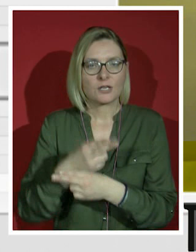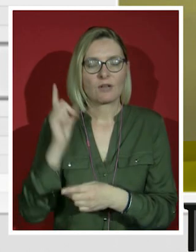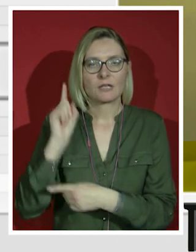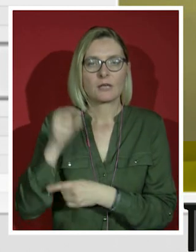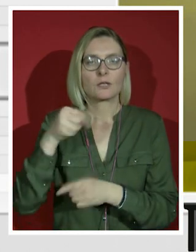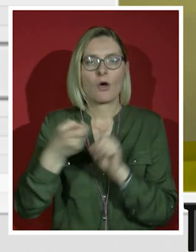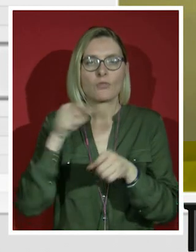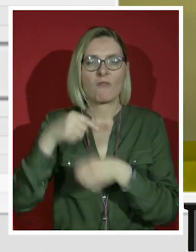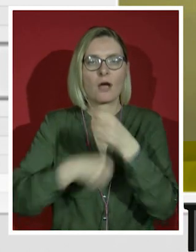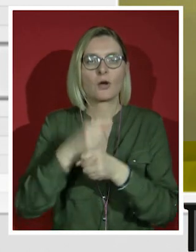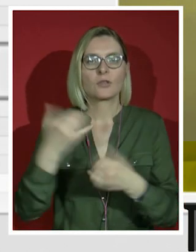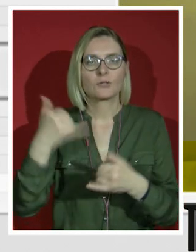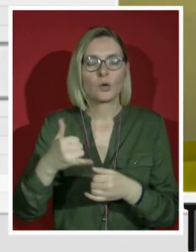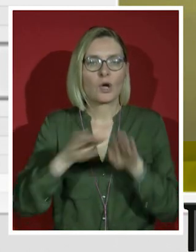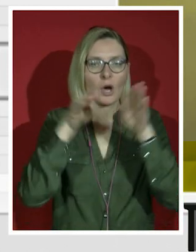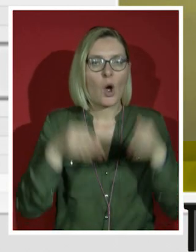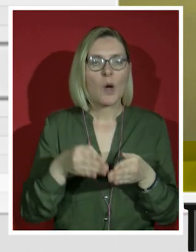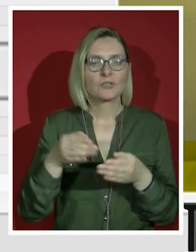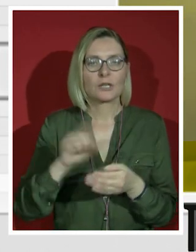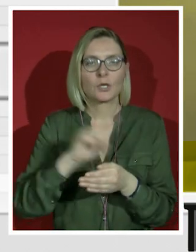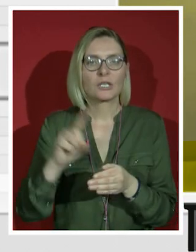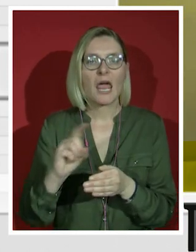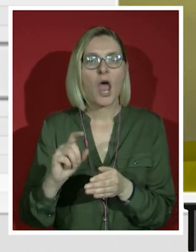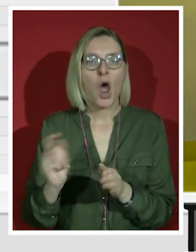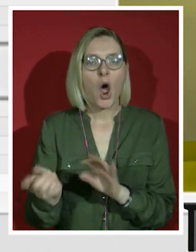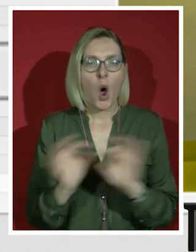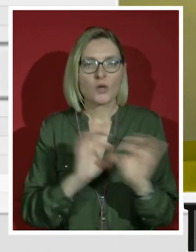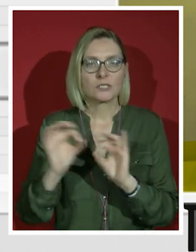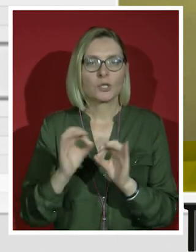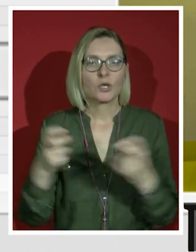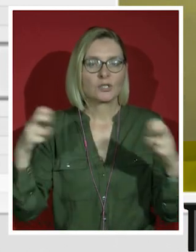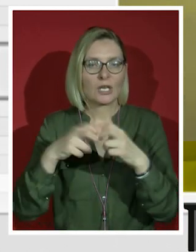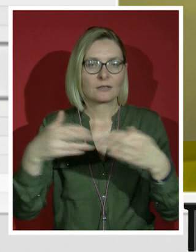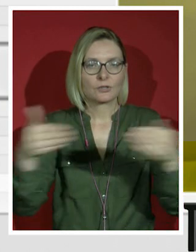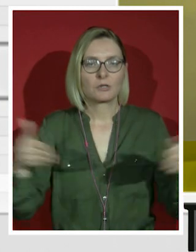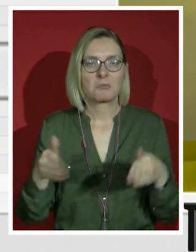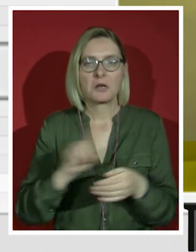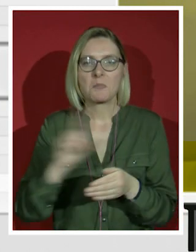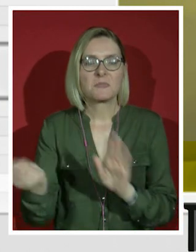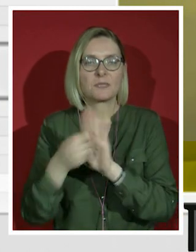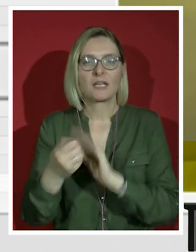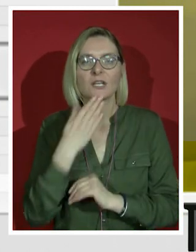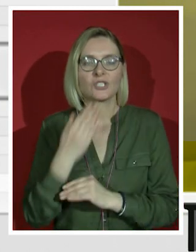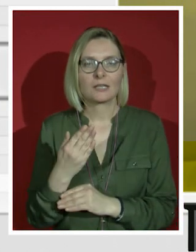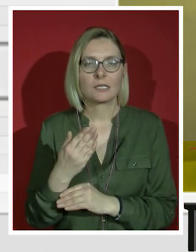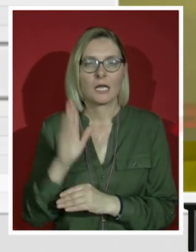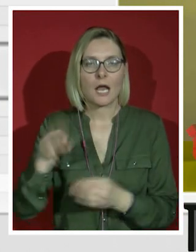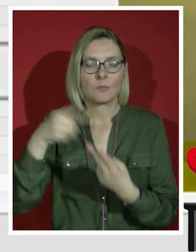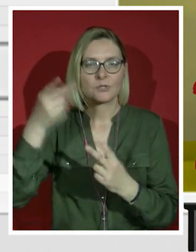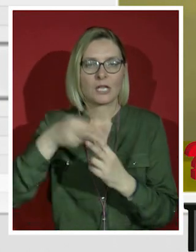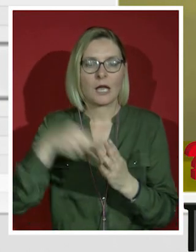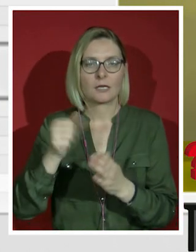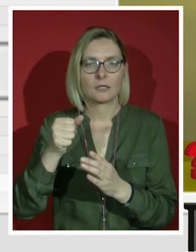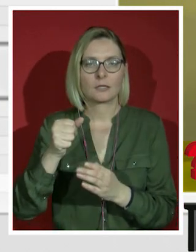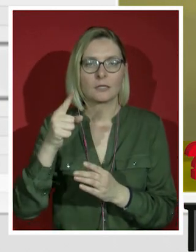оваа година, доколку пчеларникот не е осигуран со електрична ограда, дека нема да се врши обештетување на пчеларите. Воено тоа